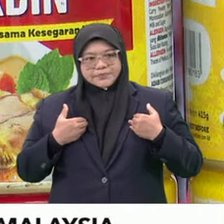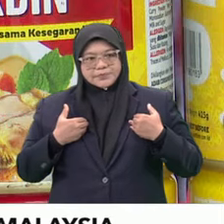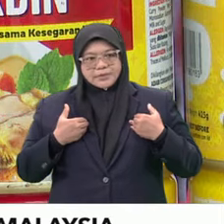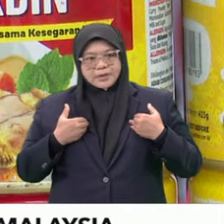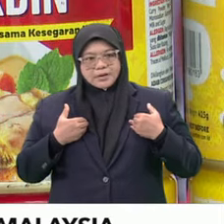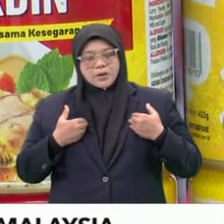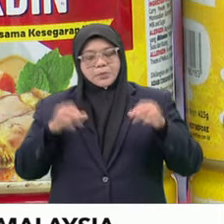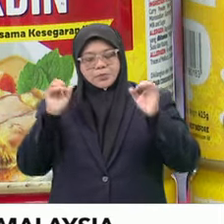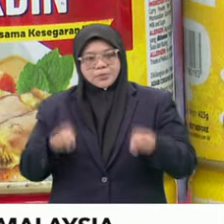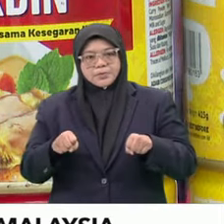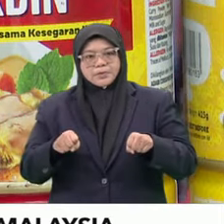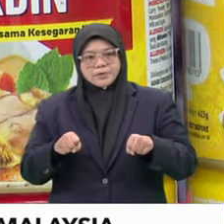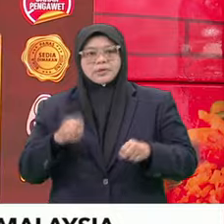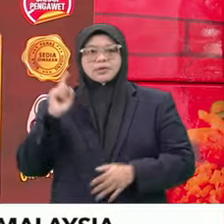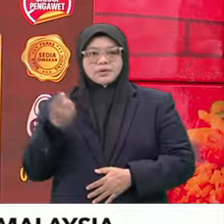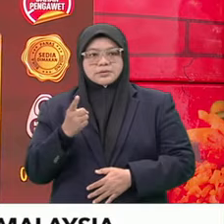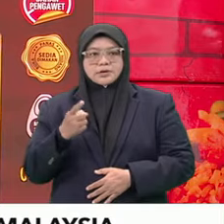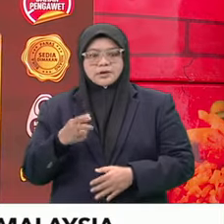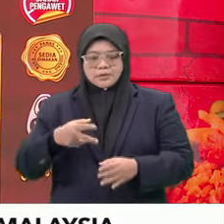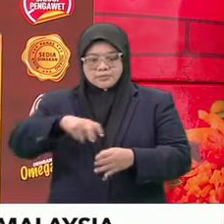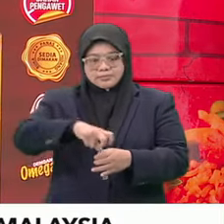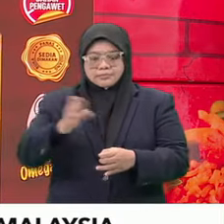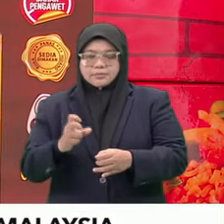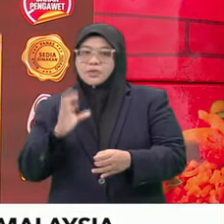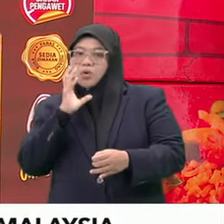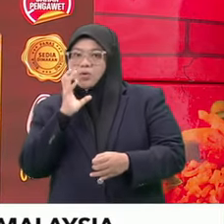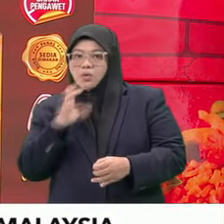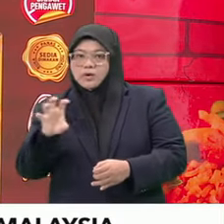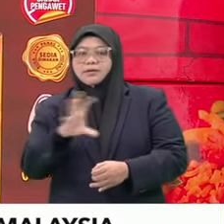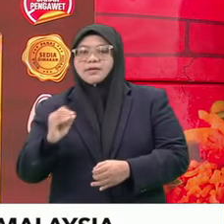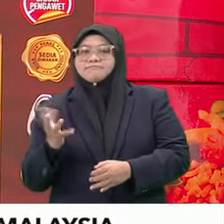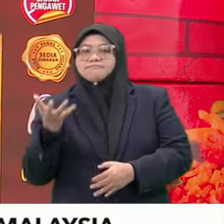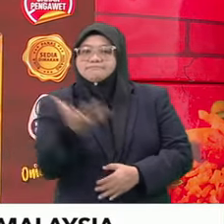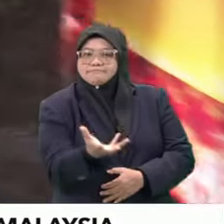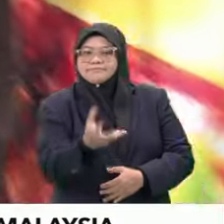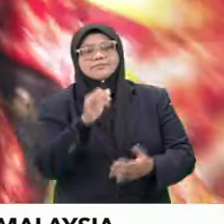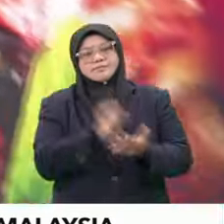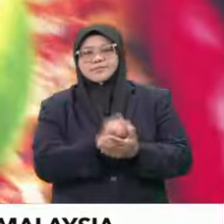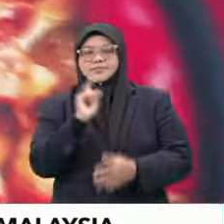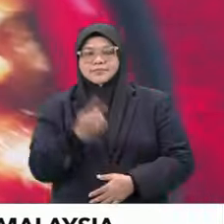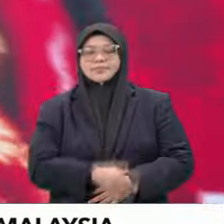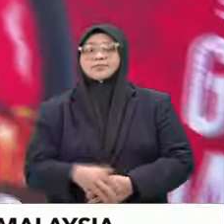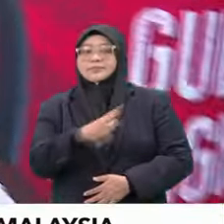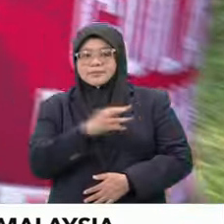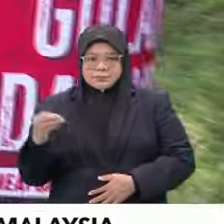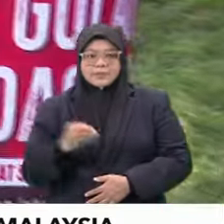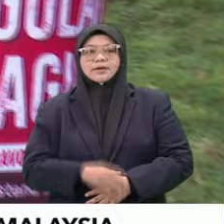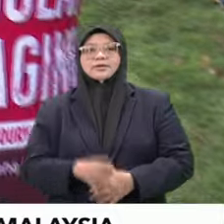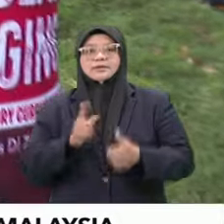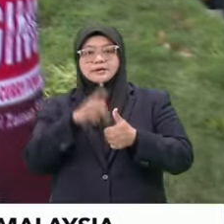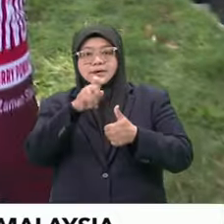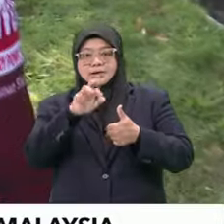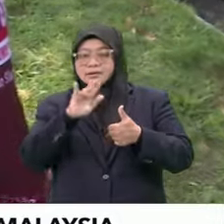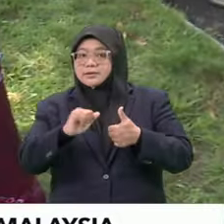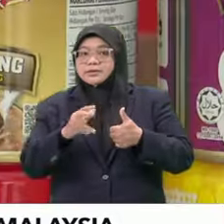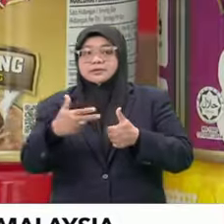pihak konsumer boleh hanya buka, panaskan dan hidang. Dia semula itu saja. Selain kari sardin, Adabi